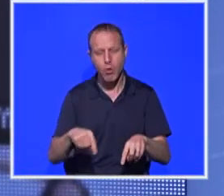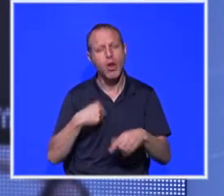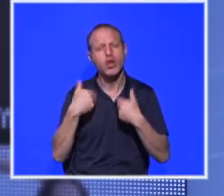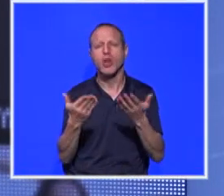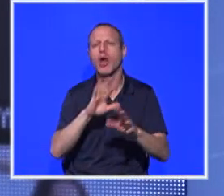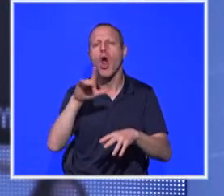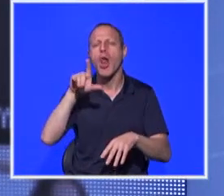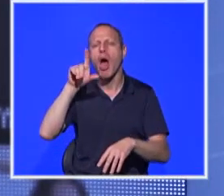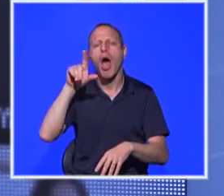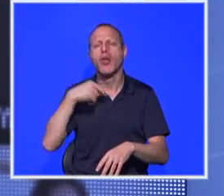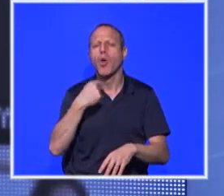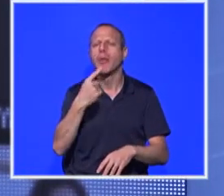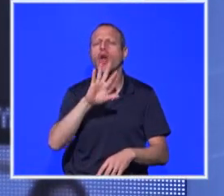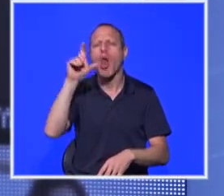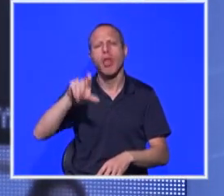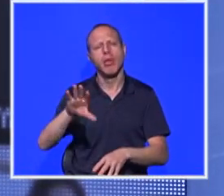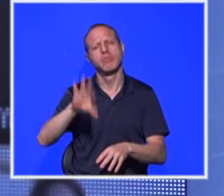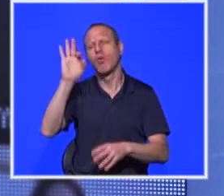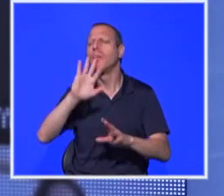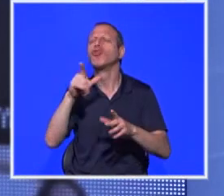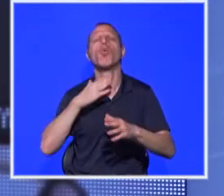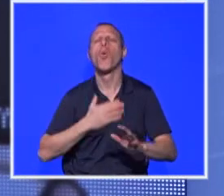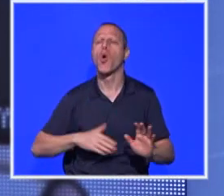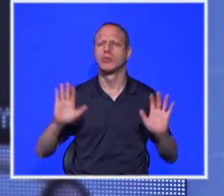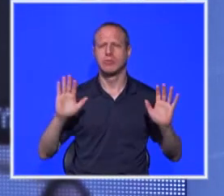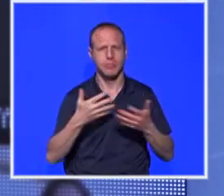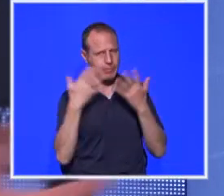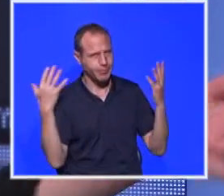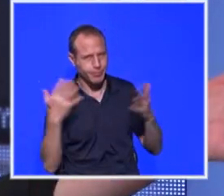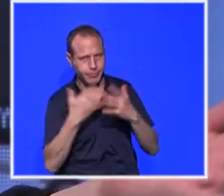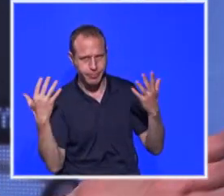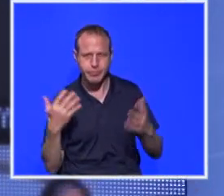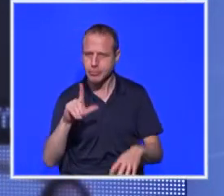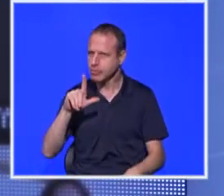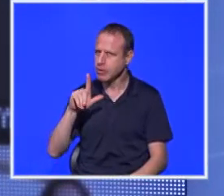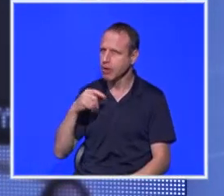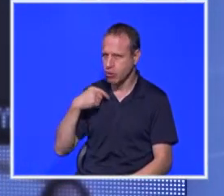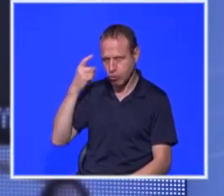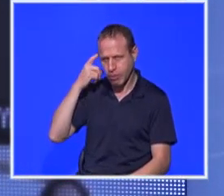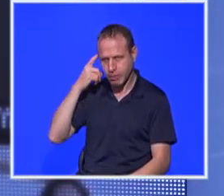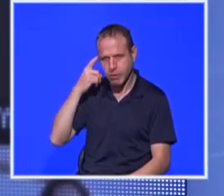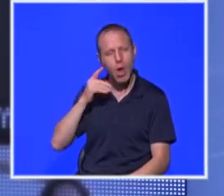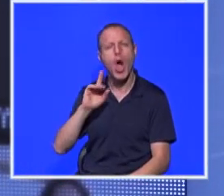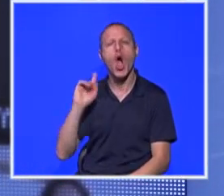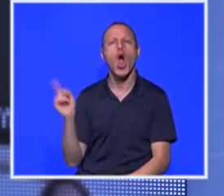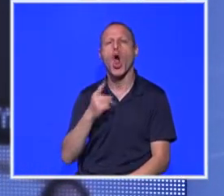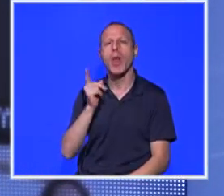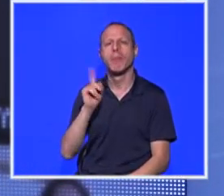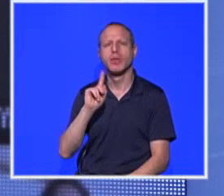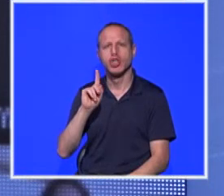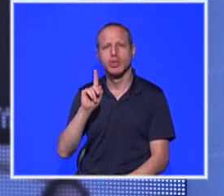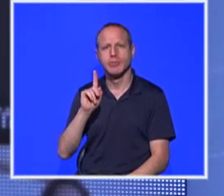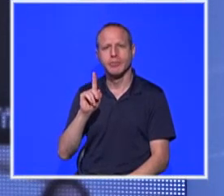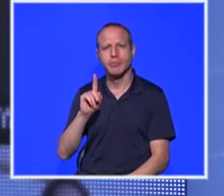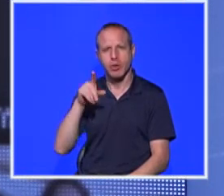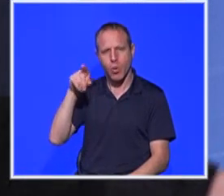אדם שיצביע בעד מה שהוא רוצה להצביע, אבל אני חושבת שכל מי שהוא